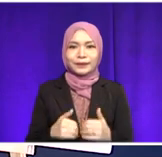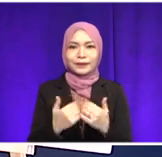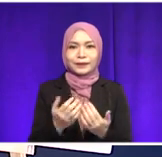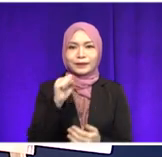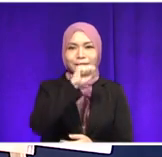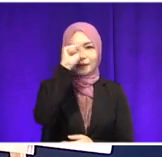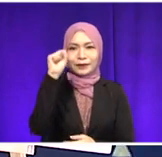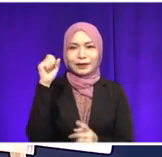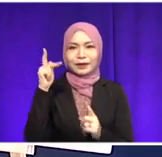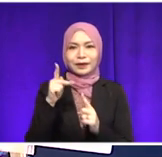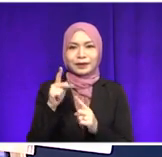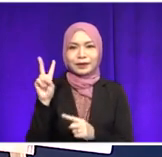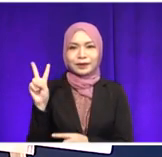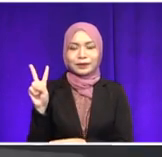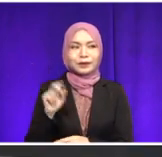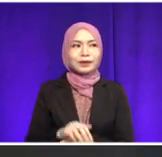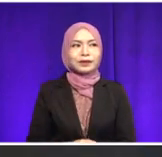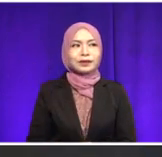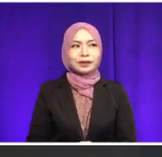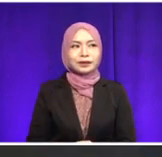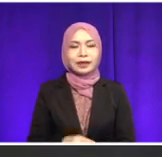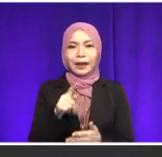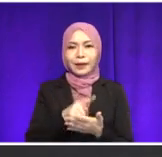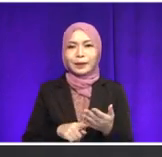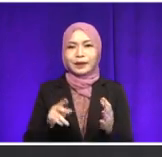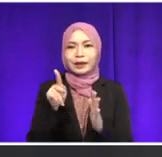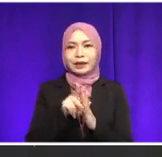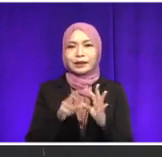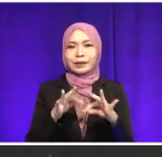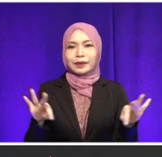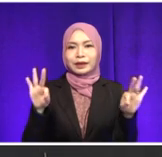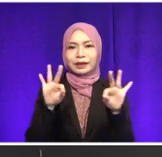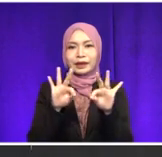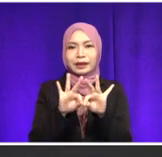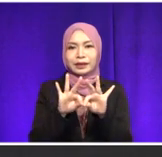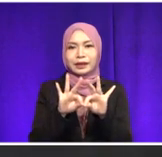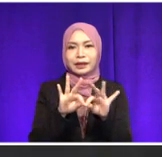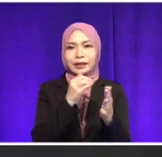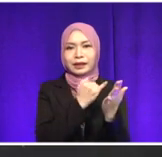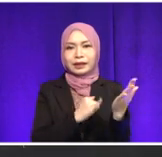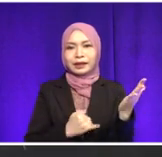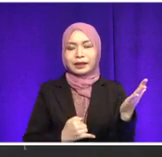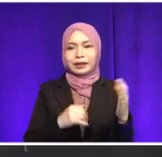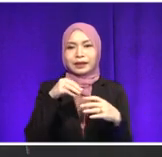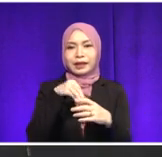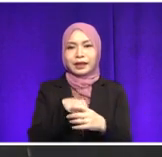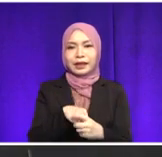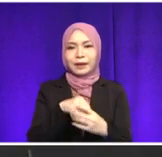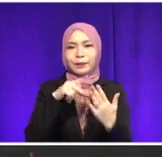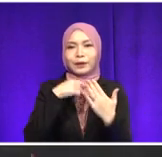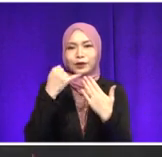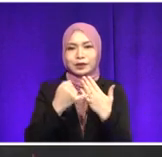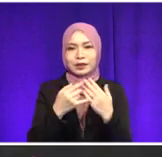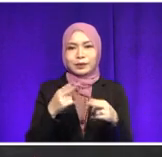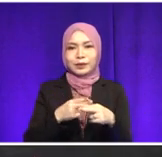Apakah kepentinganlah keren dalam Project BRI tentunya dibuat dihasilkan